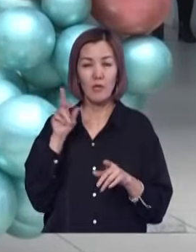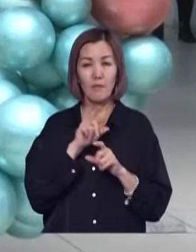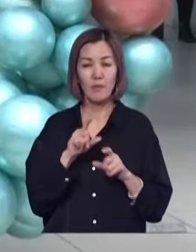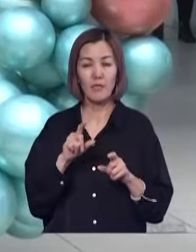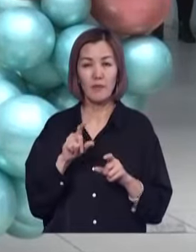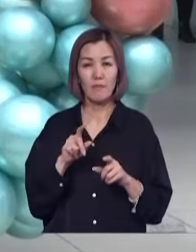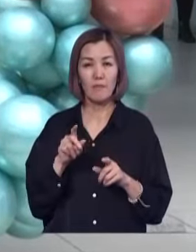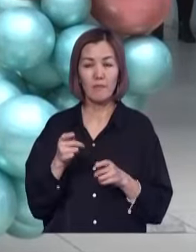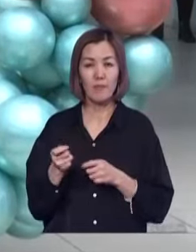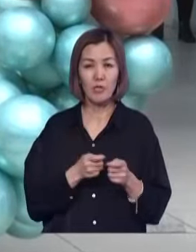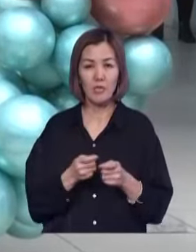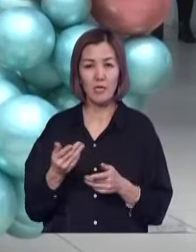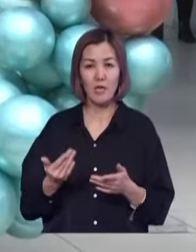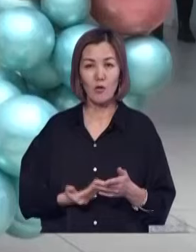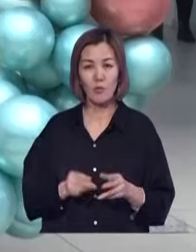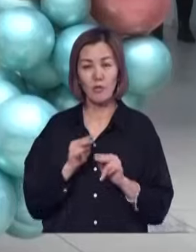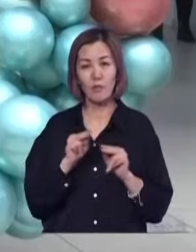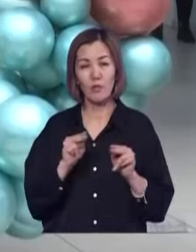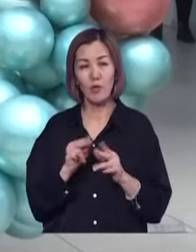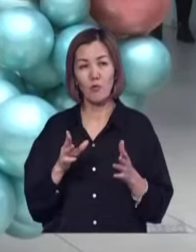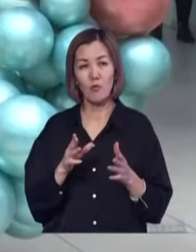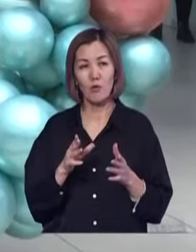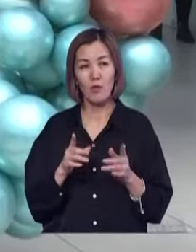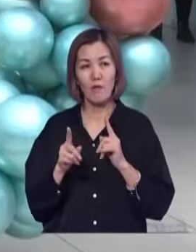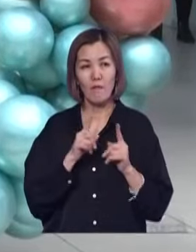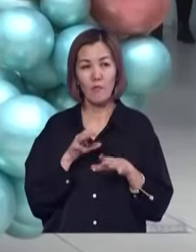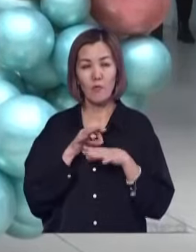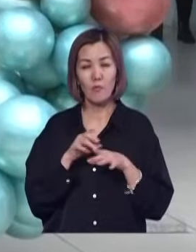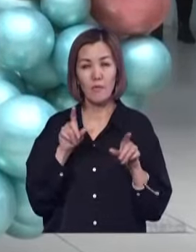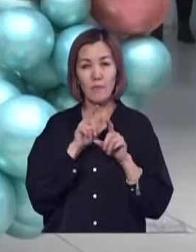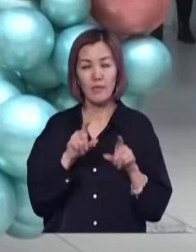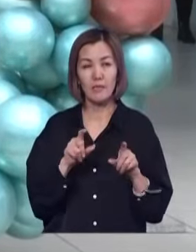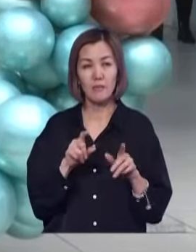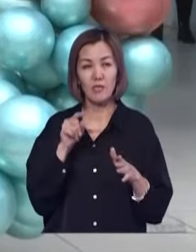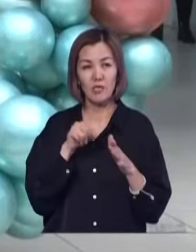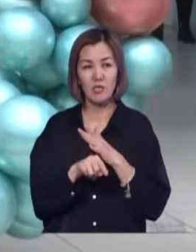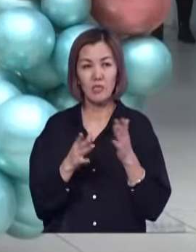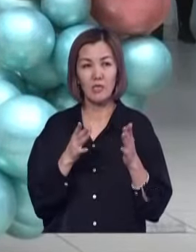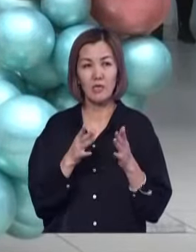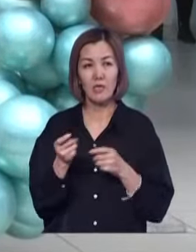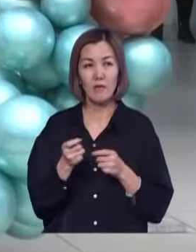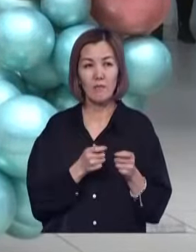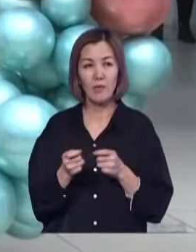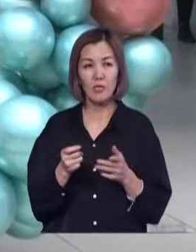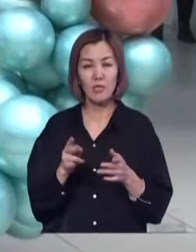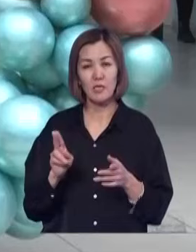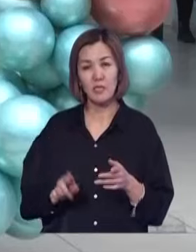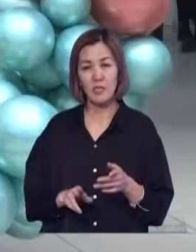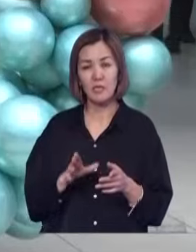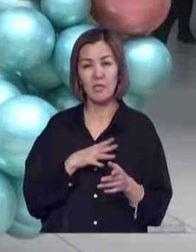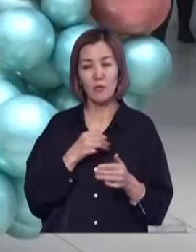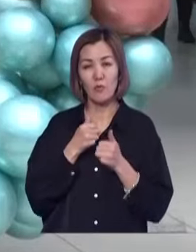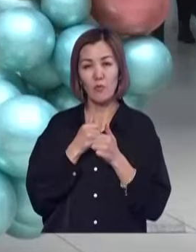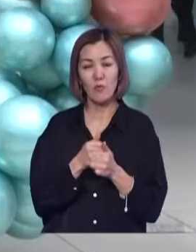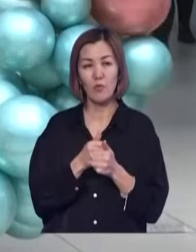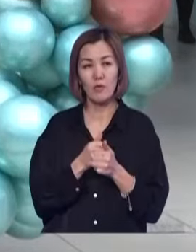педагогтар. Неге әлеуметтік педагогтар форумы деп атап отырмыз? Өйткені бұл мектепте жаңағы мектеп басшылығы болуы мүмкін, директордың оқу жөніндегі